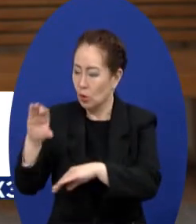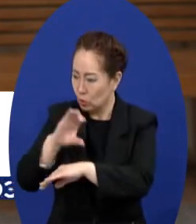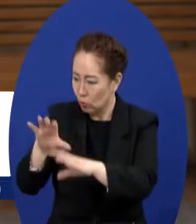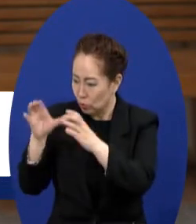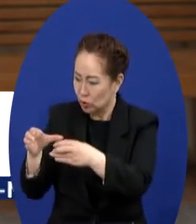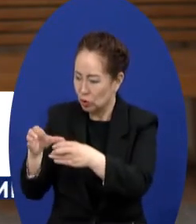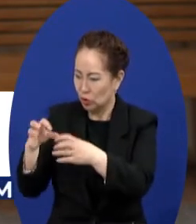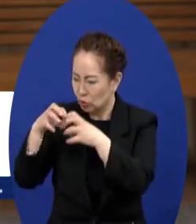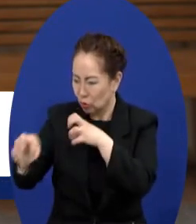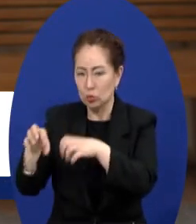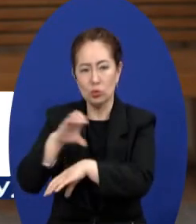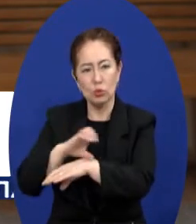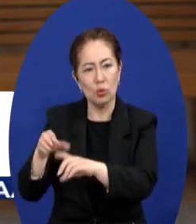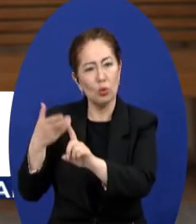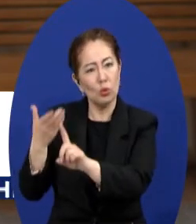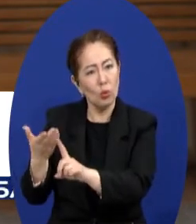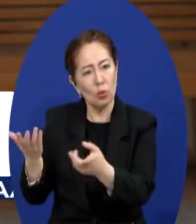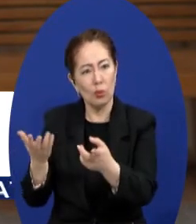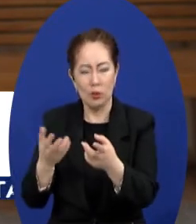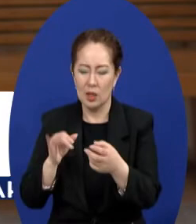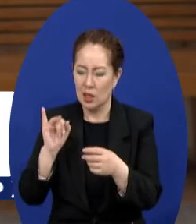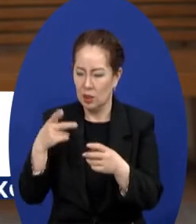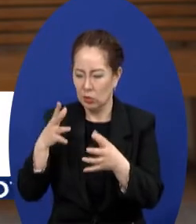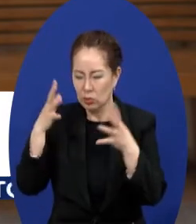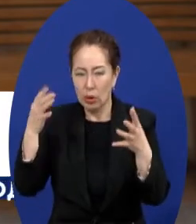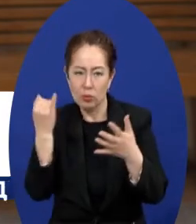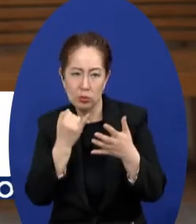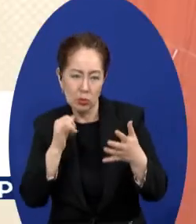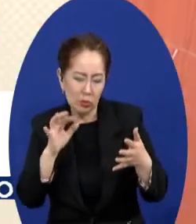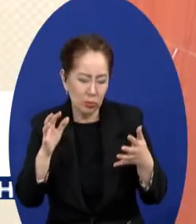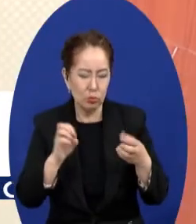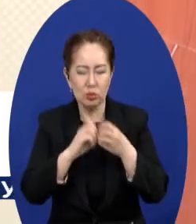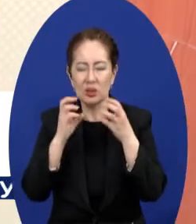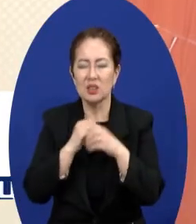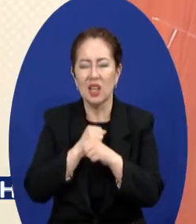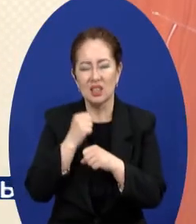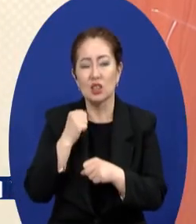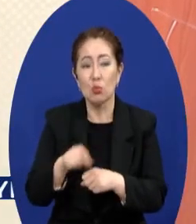төрөлцсөн сургуулиудаар нийлүүлээд явах юм уу гэдэг нь бол одоо илүү том зураг бүтцээр хийгдэх юм ажиллаа.